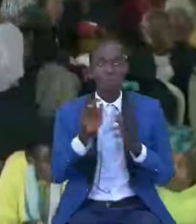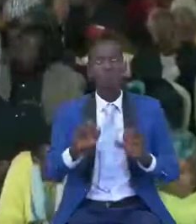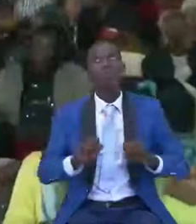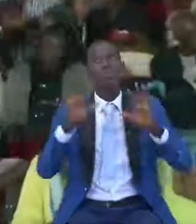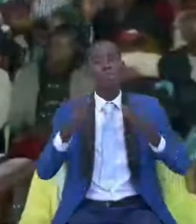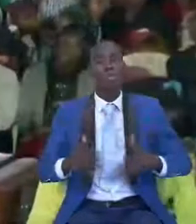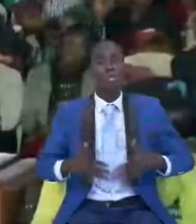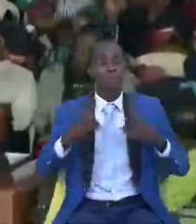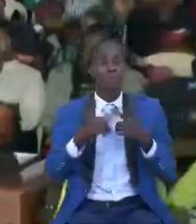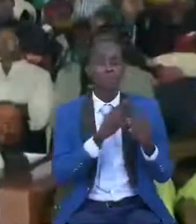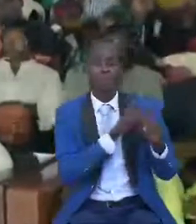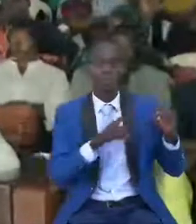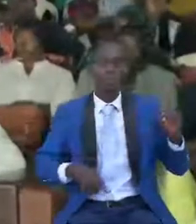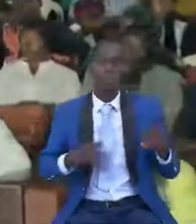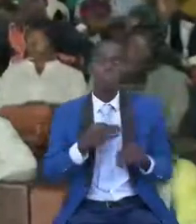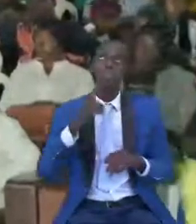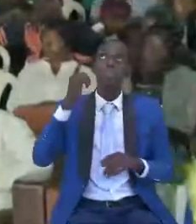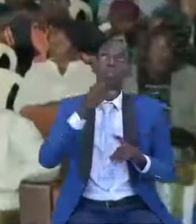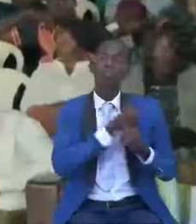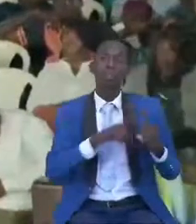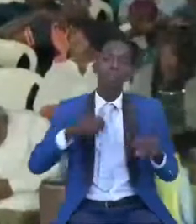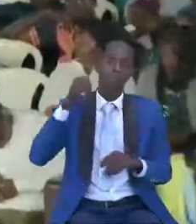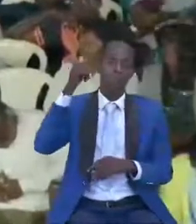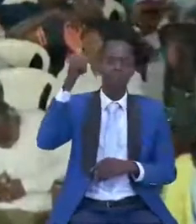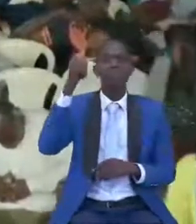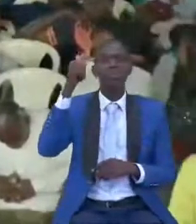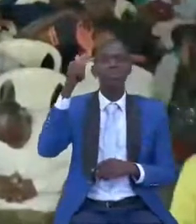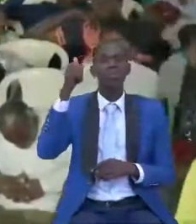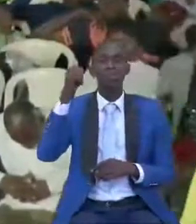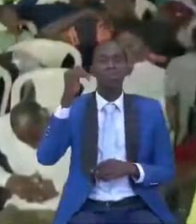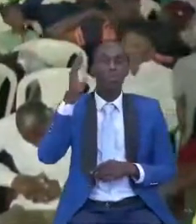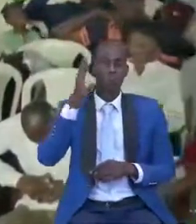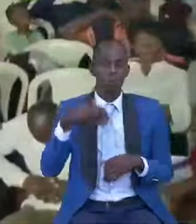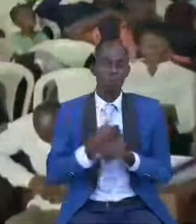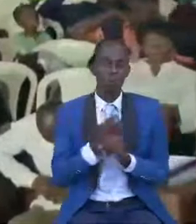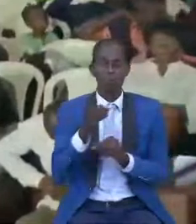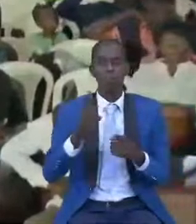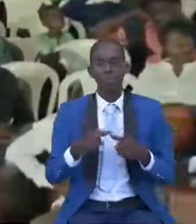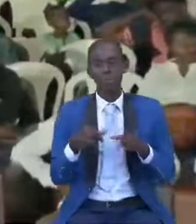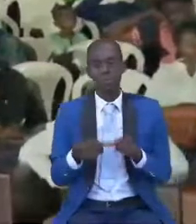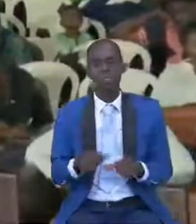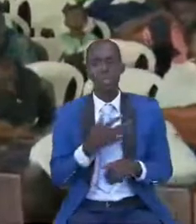pour enregistrer vos informations, nom et prénom, et le Seigneur lui-même